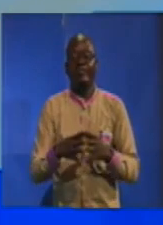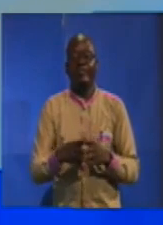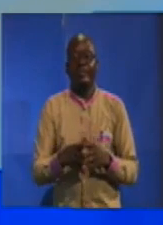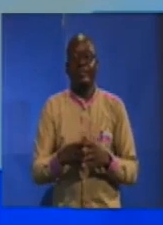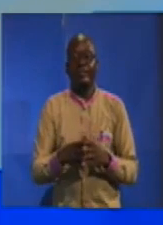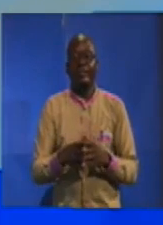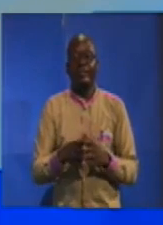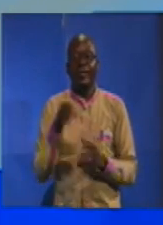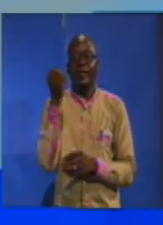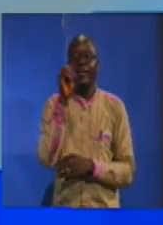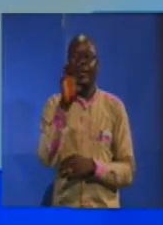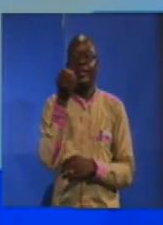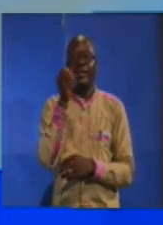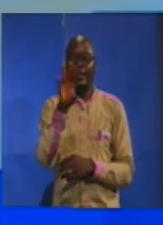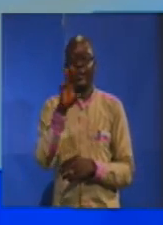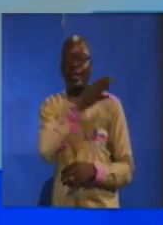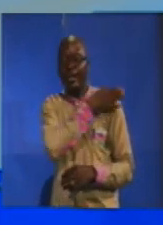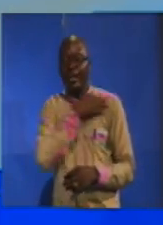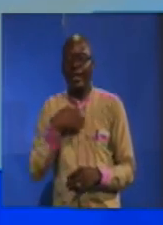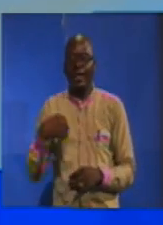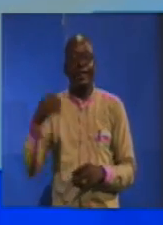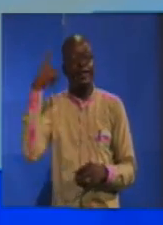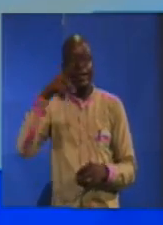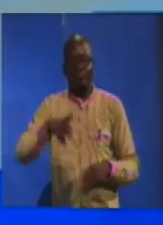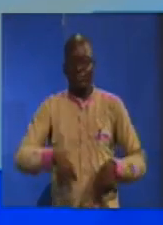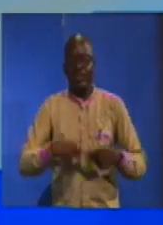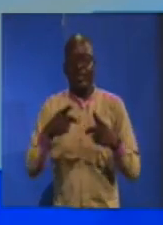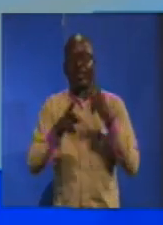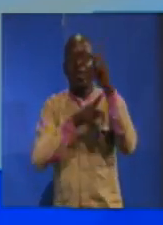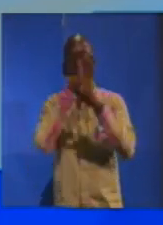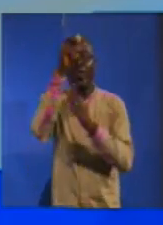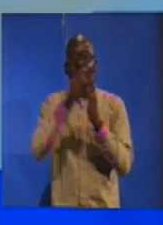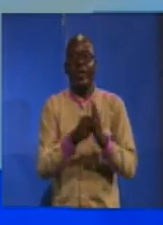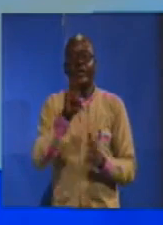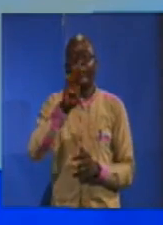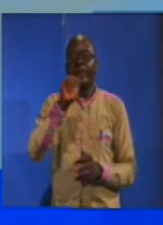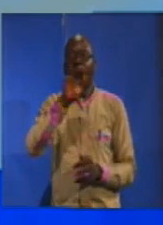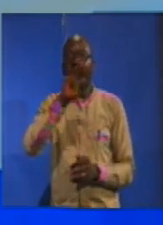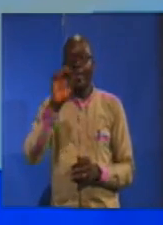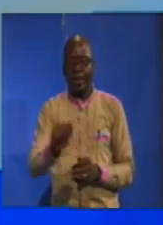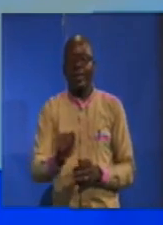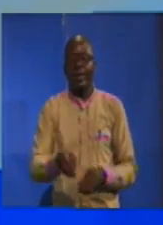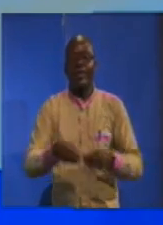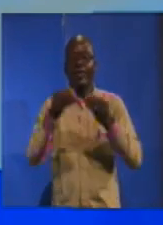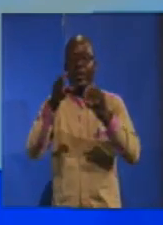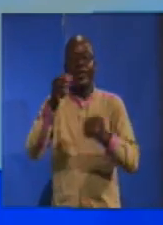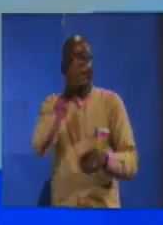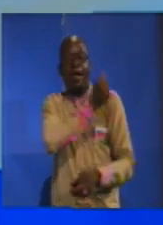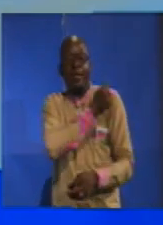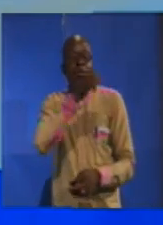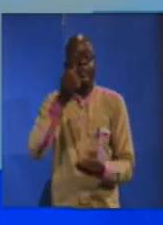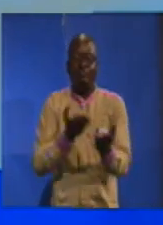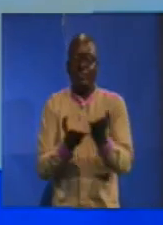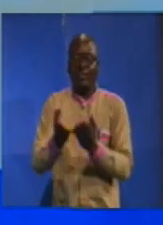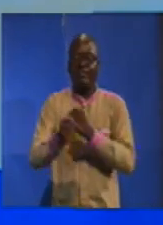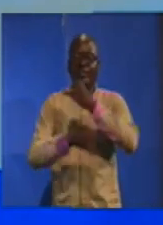Une ambulance et des vivres aux populations de Bama. C'est un don de Abdul Service International